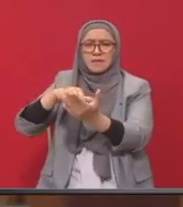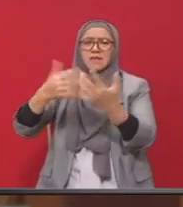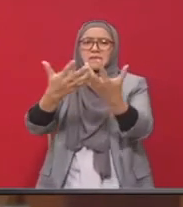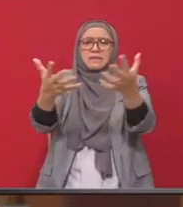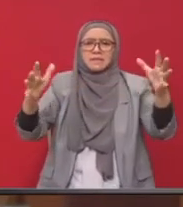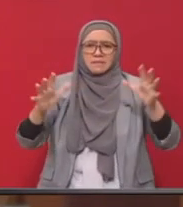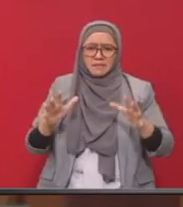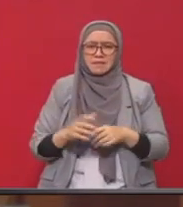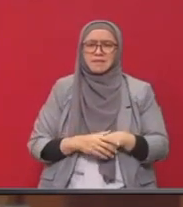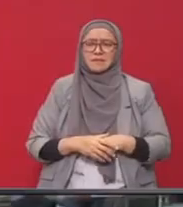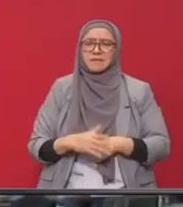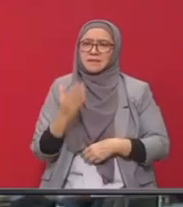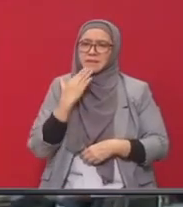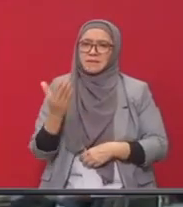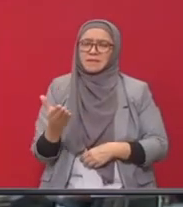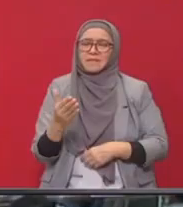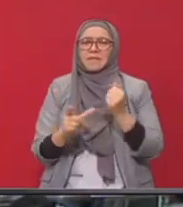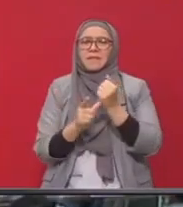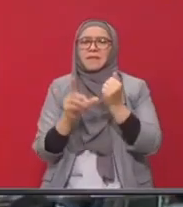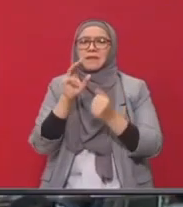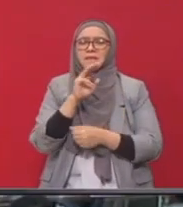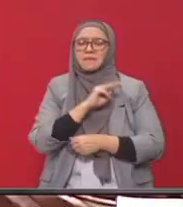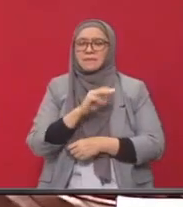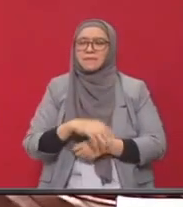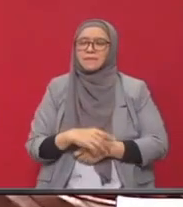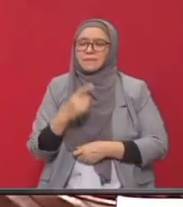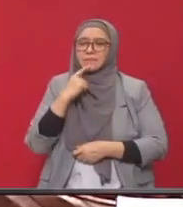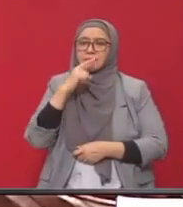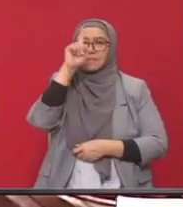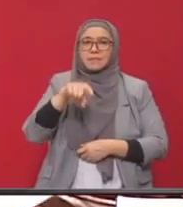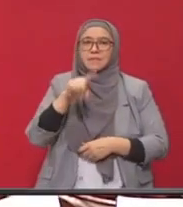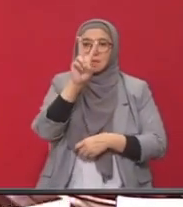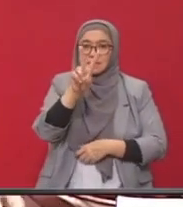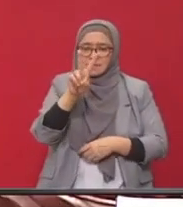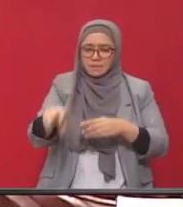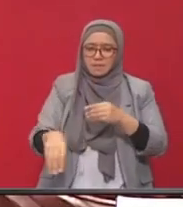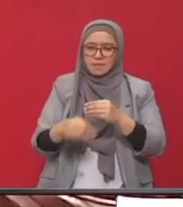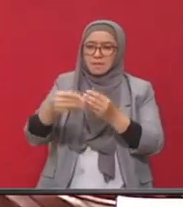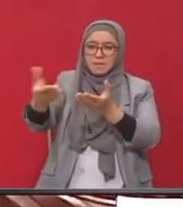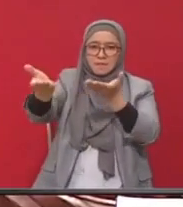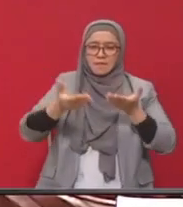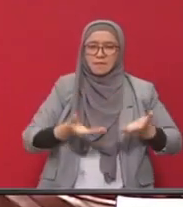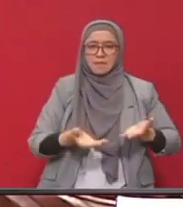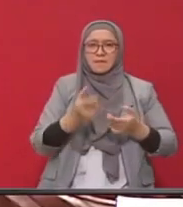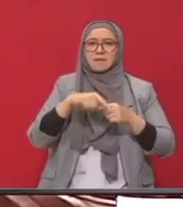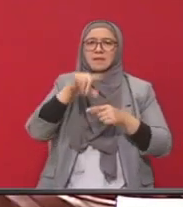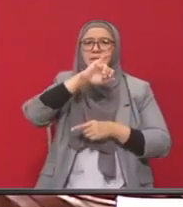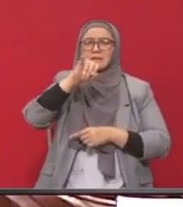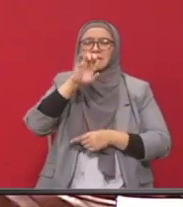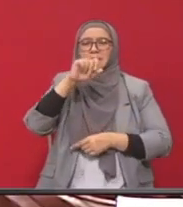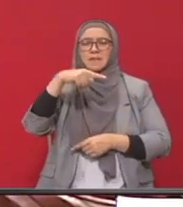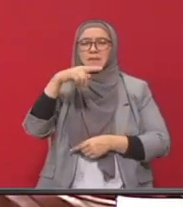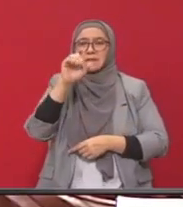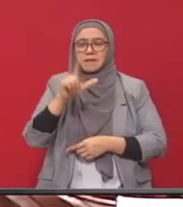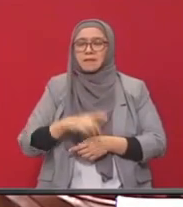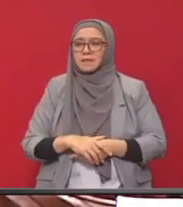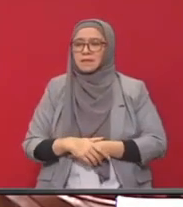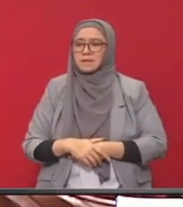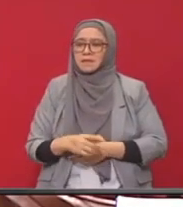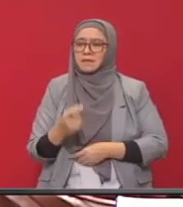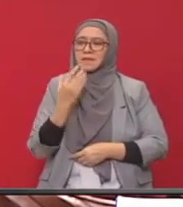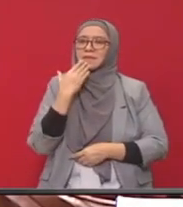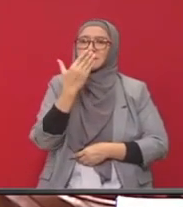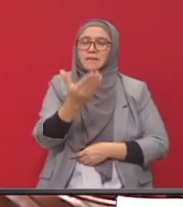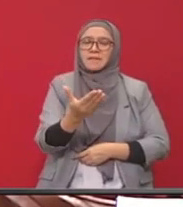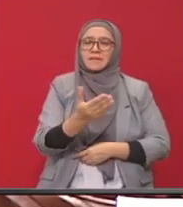informasinya besok tambahan kedua saya jempolnya bromad Jempol ya makasih betul Sri ya